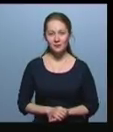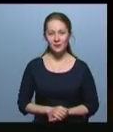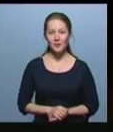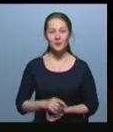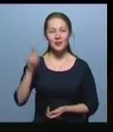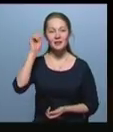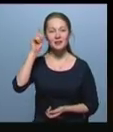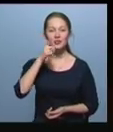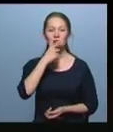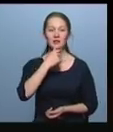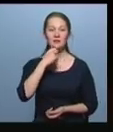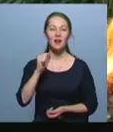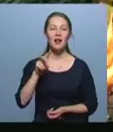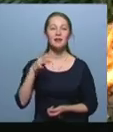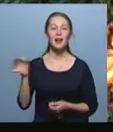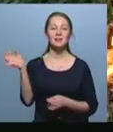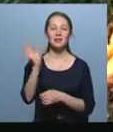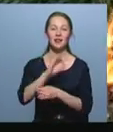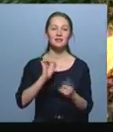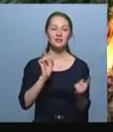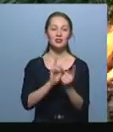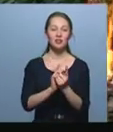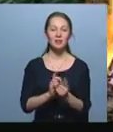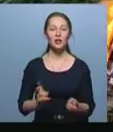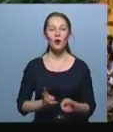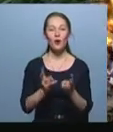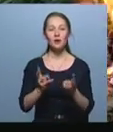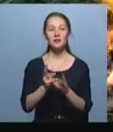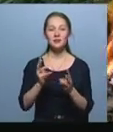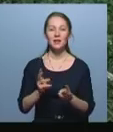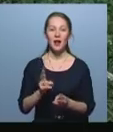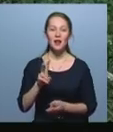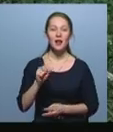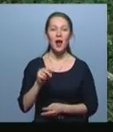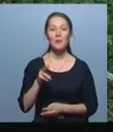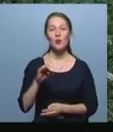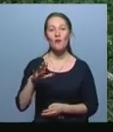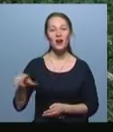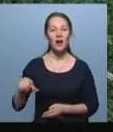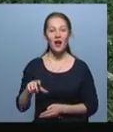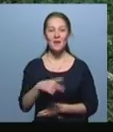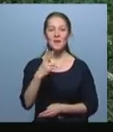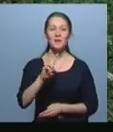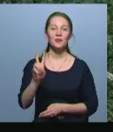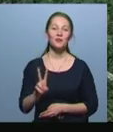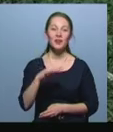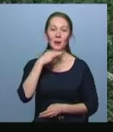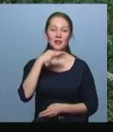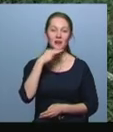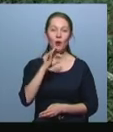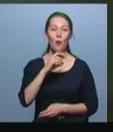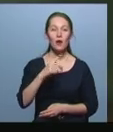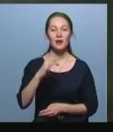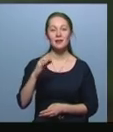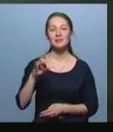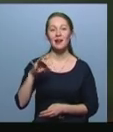Сказочно красивый алтайский закат, и они встречают, сидя у костра на берегу речки Локтевки. Два закадычных друга, два пятиклассника, Олег Еленцев и